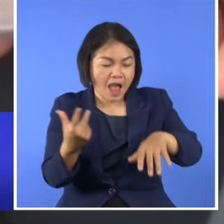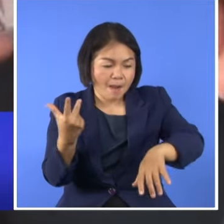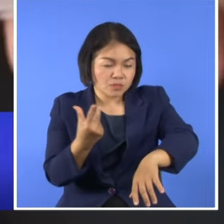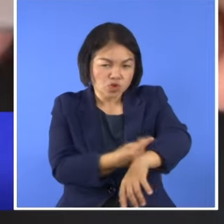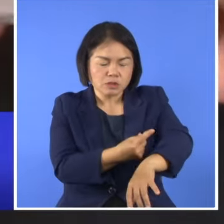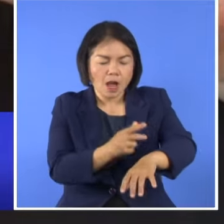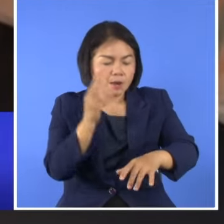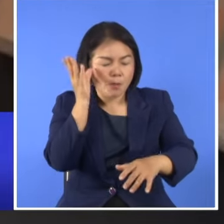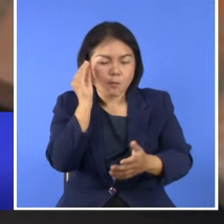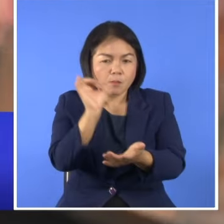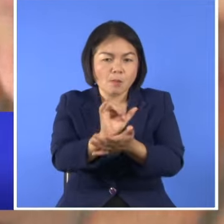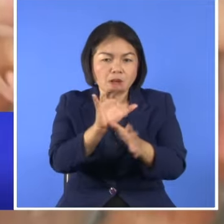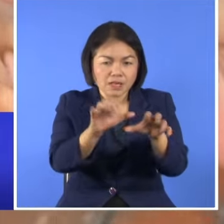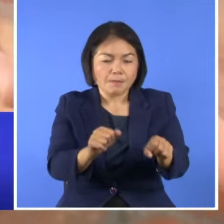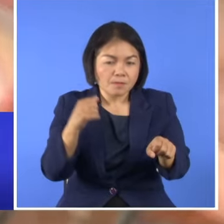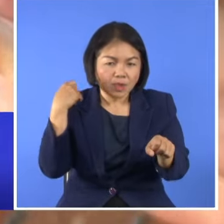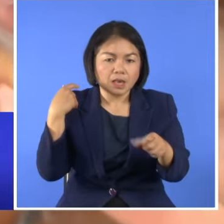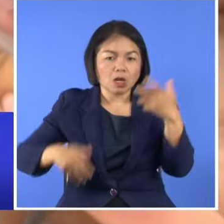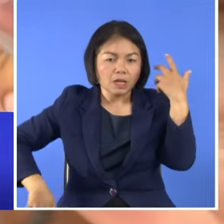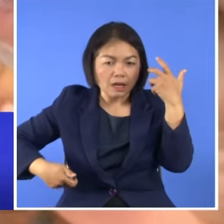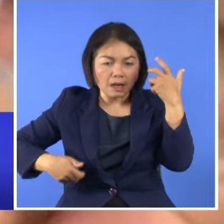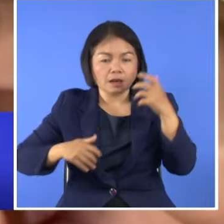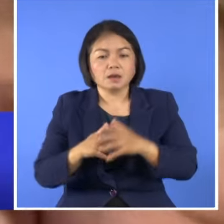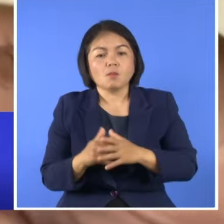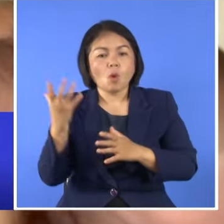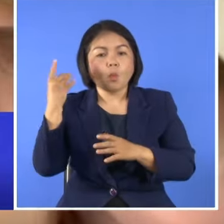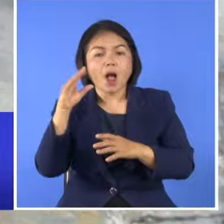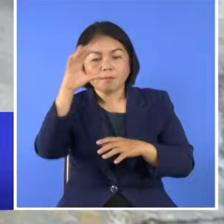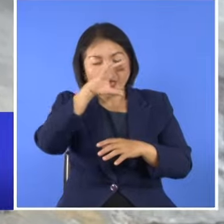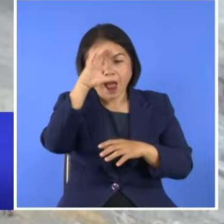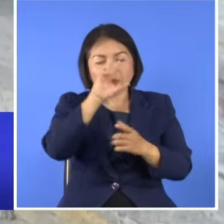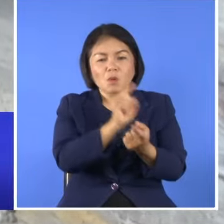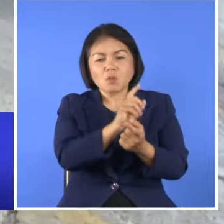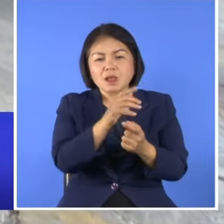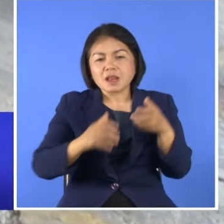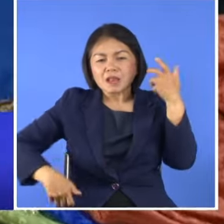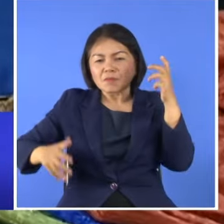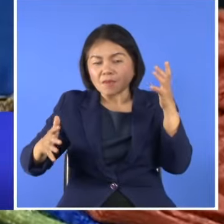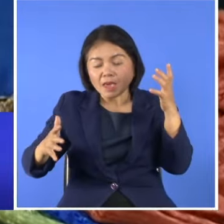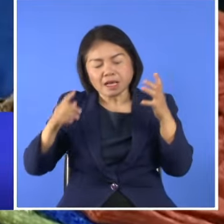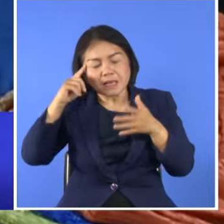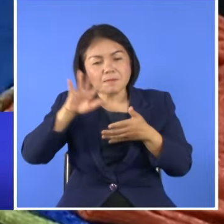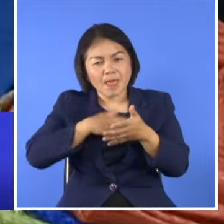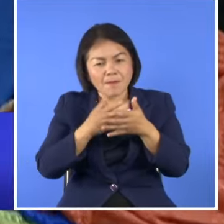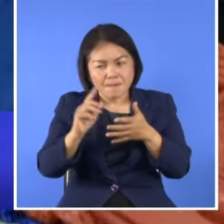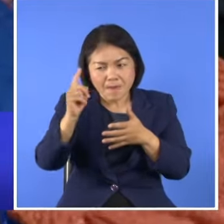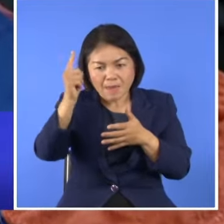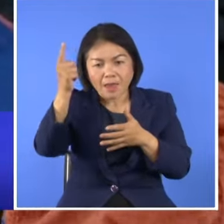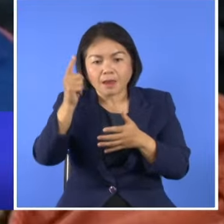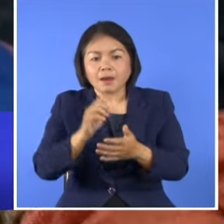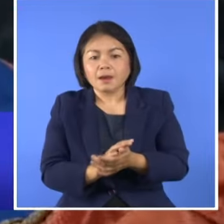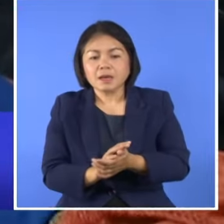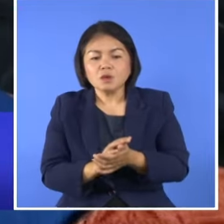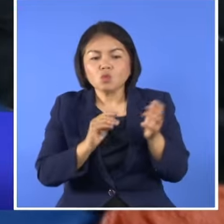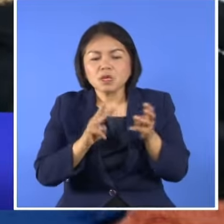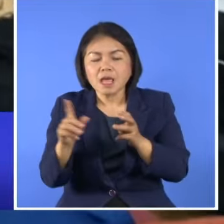ว่าอย่างงั้นเถอะทีนี้หลังจากที่คนจับลิงไม่ได้คนก็เลยมาปรับแผนใหม่นะครับเนี่ยเคลื่อนย้ายอ่าหน่วยหน่วย